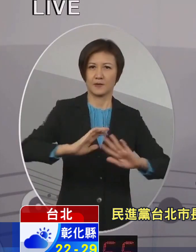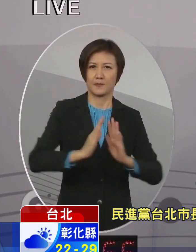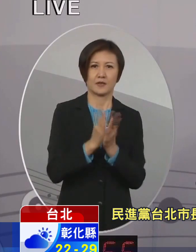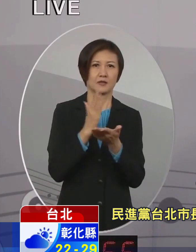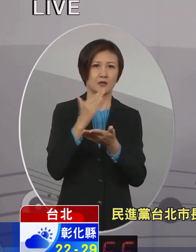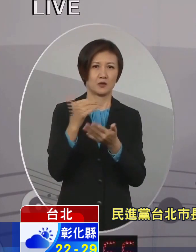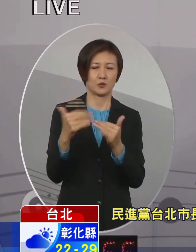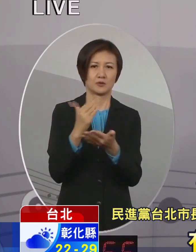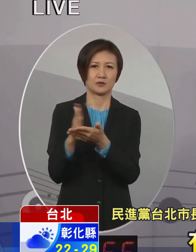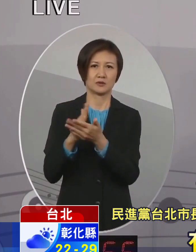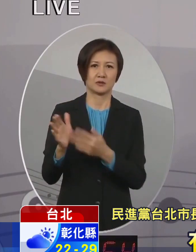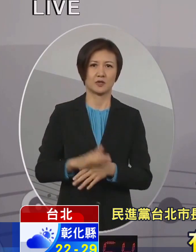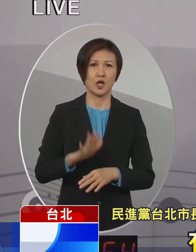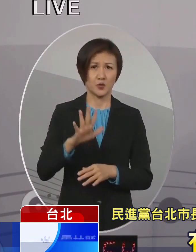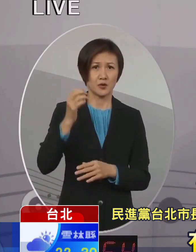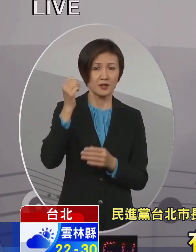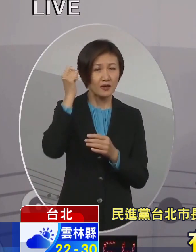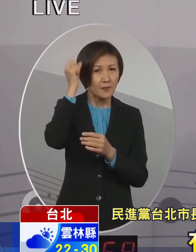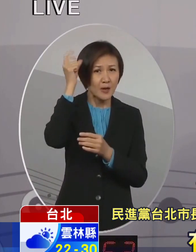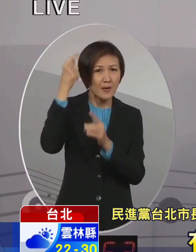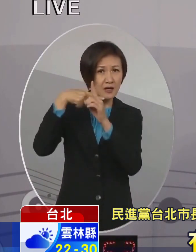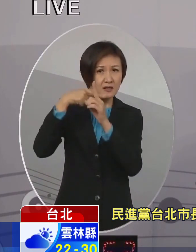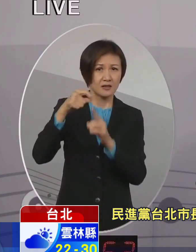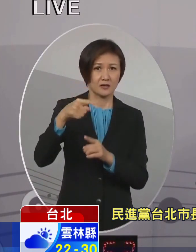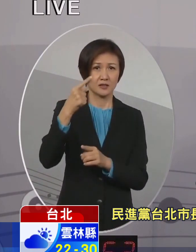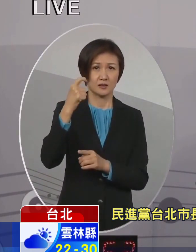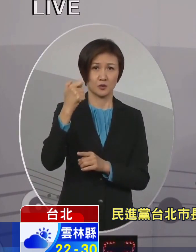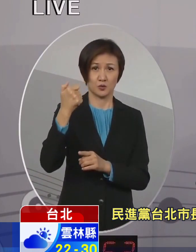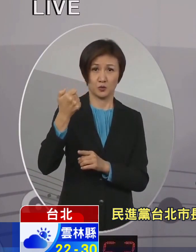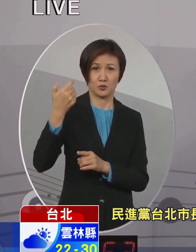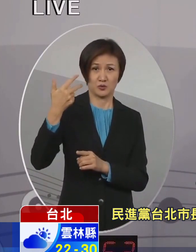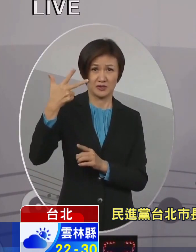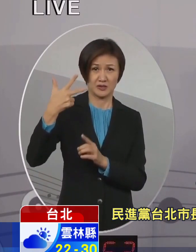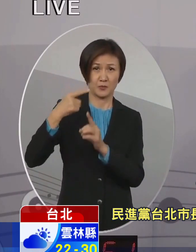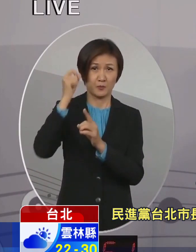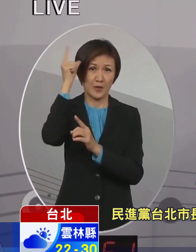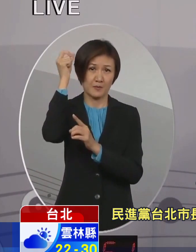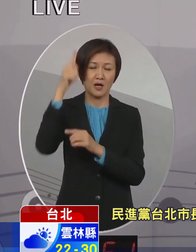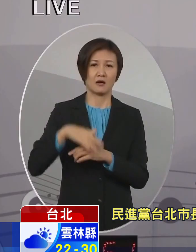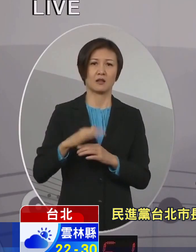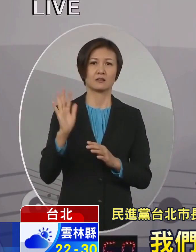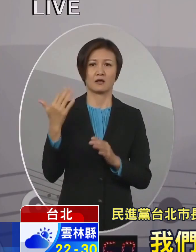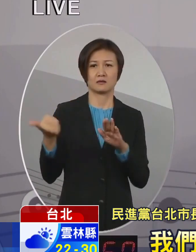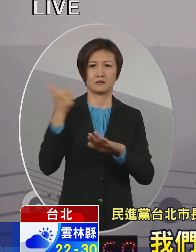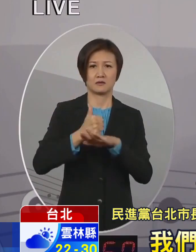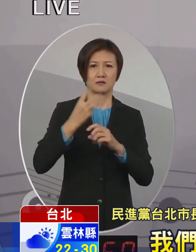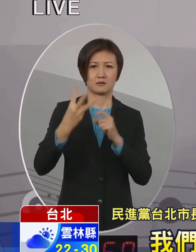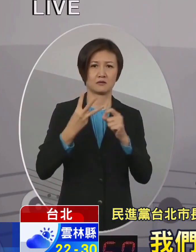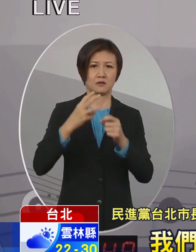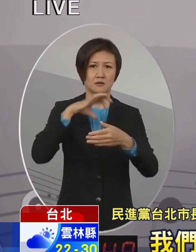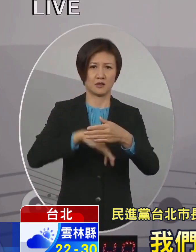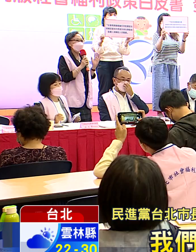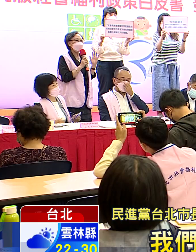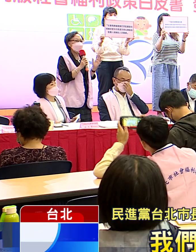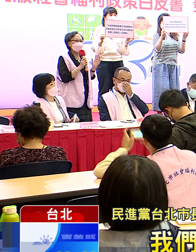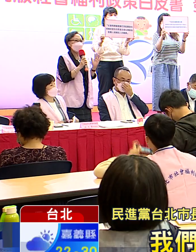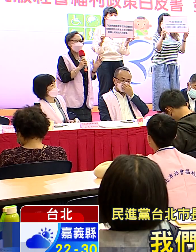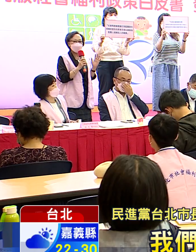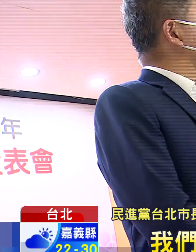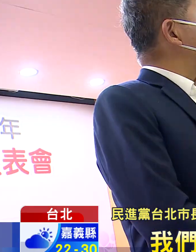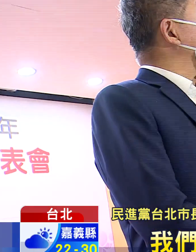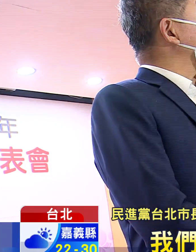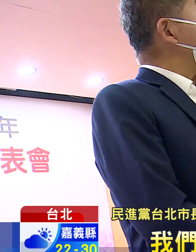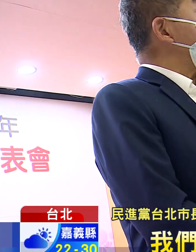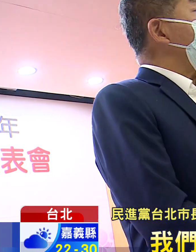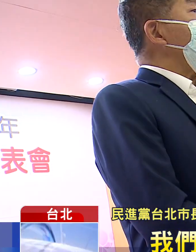乘凉。有一个智商157的市长跟他连在一起，那为什么这三年我们看不到这样的一个即战力？ 明明是政